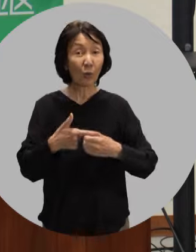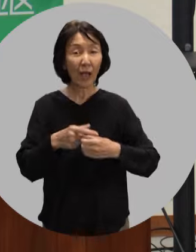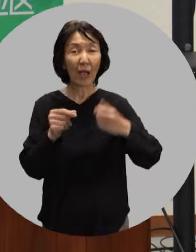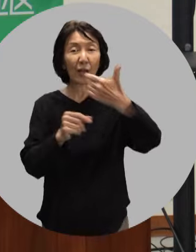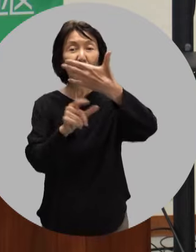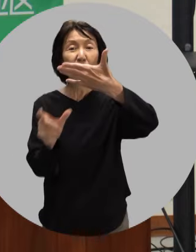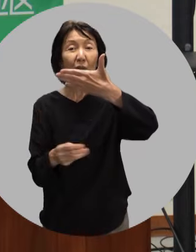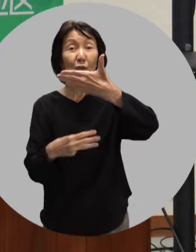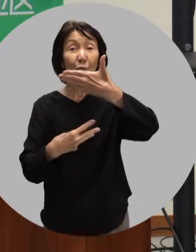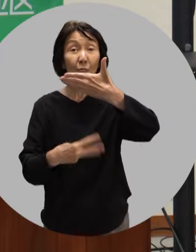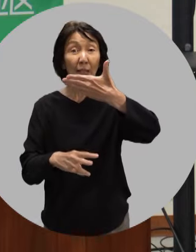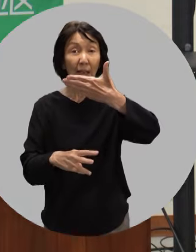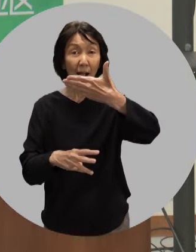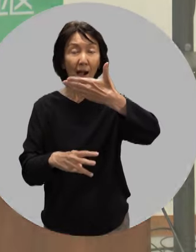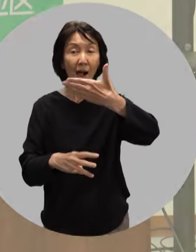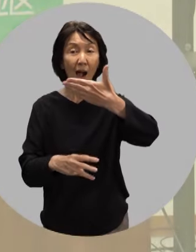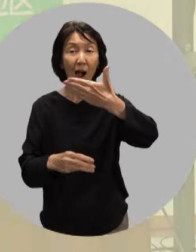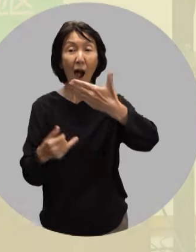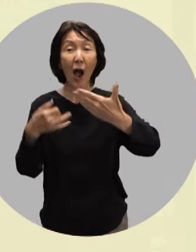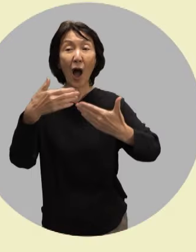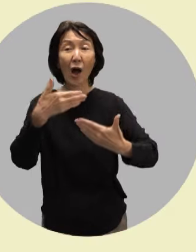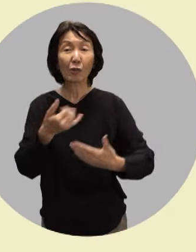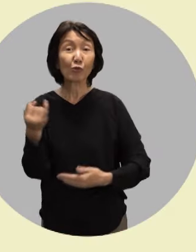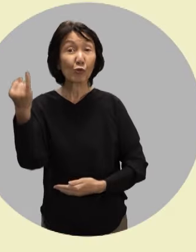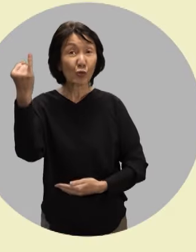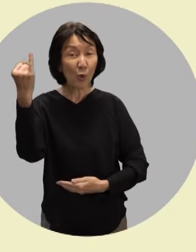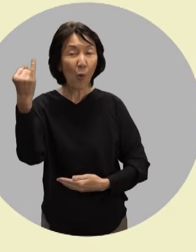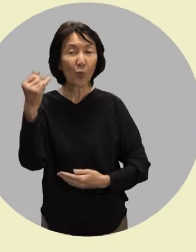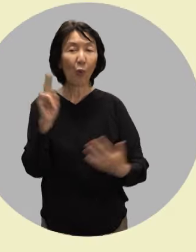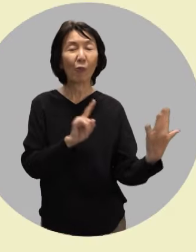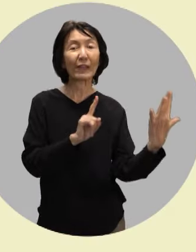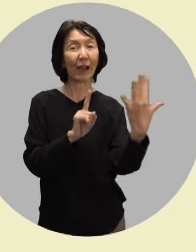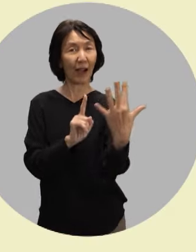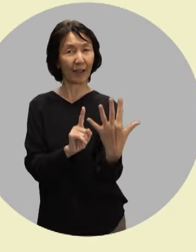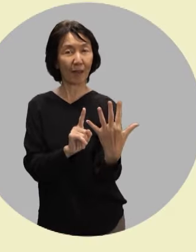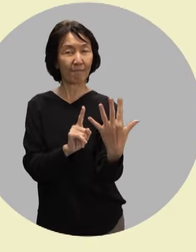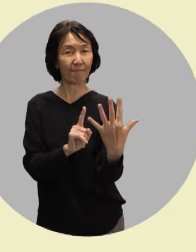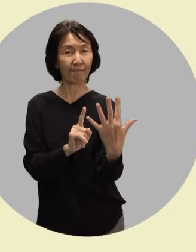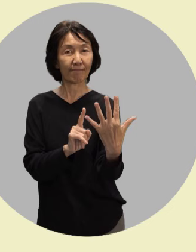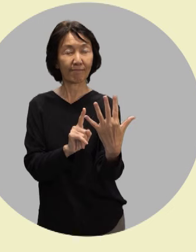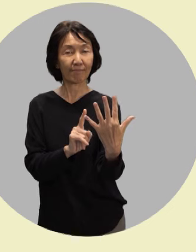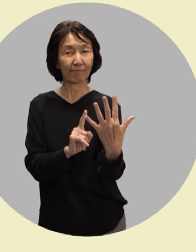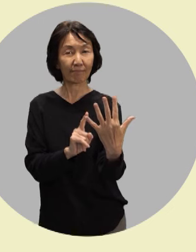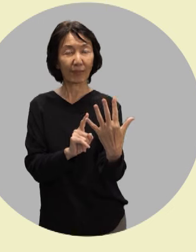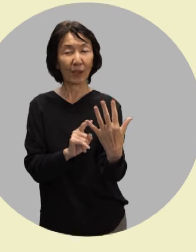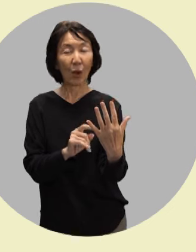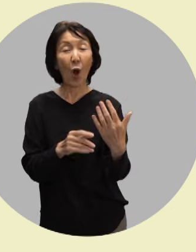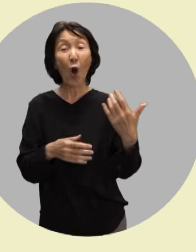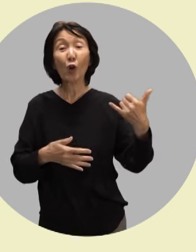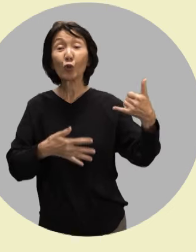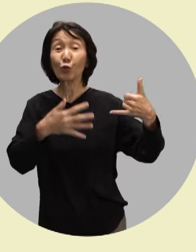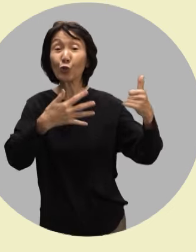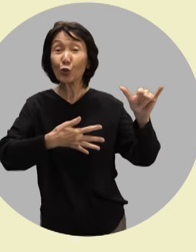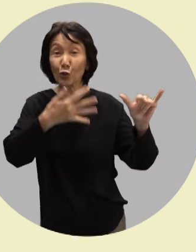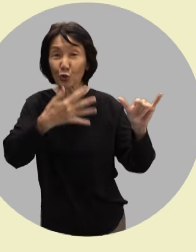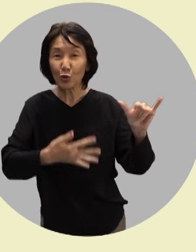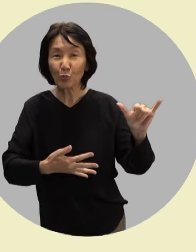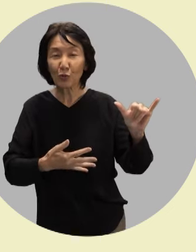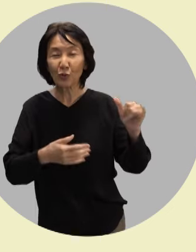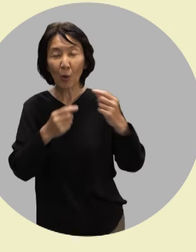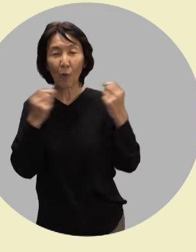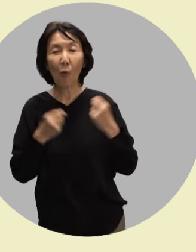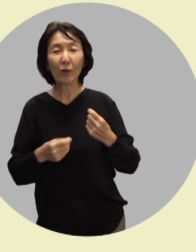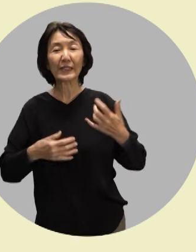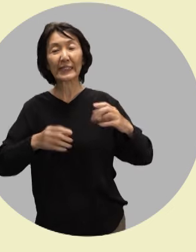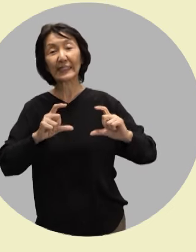令和6年9月3日に開かれた杉並区長記者会見。杉並区ではこれを YouTube 杉並